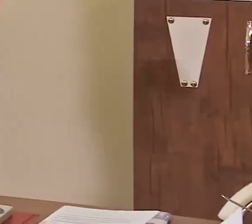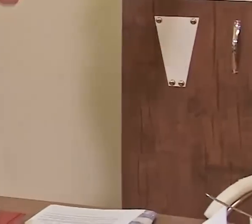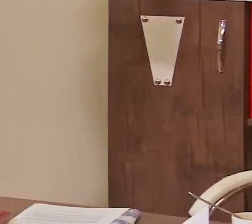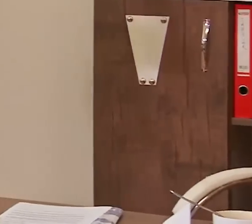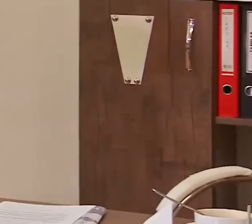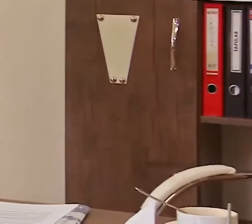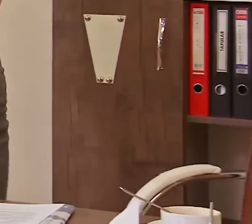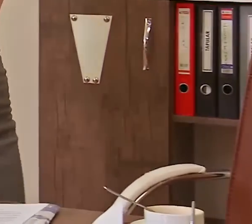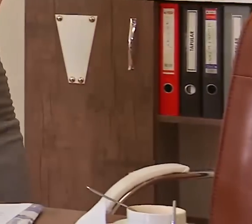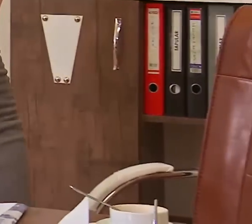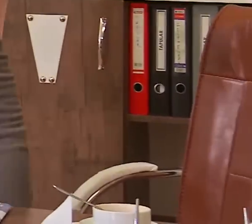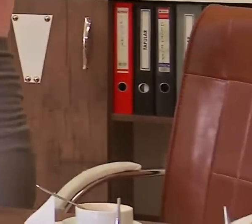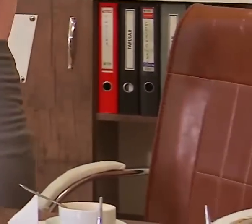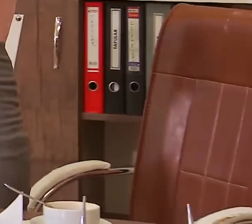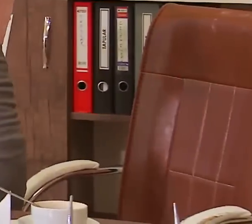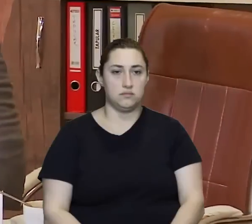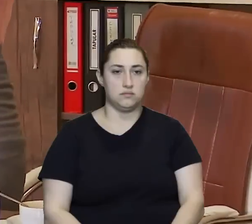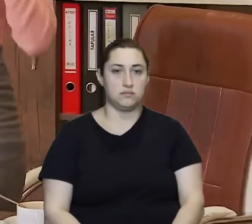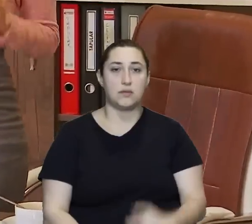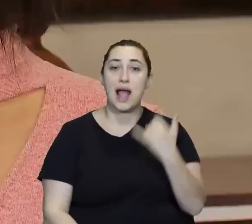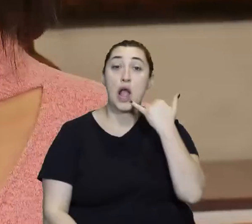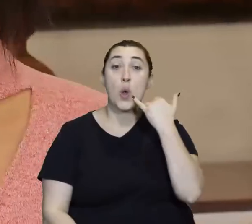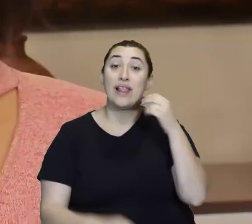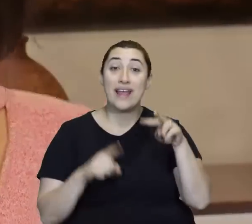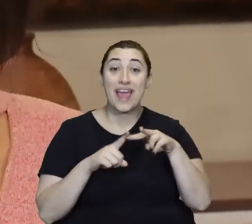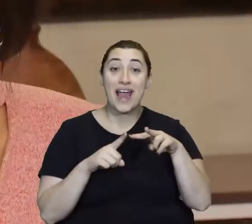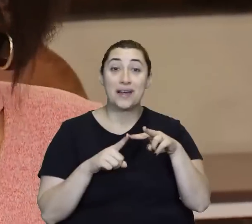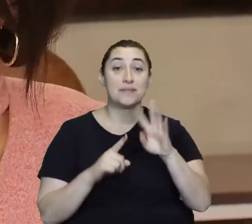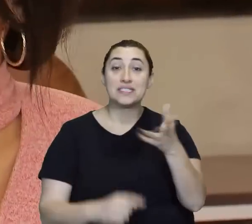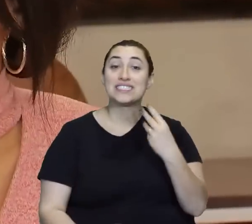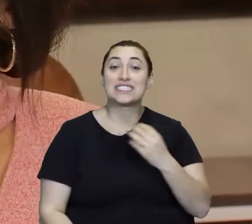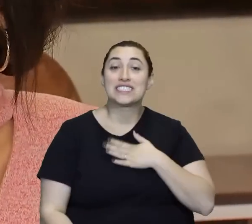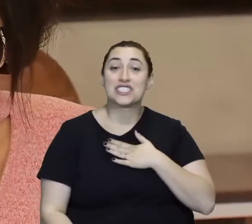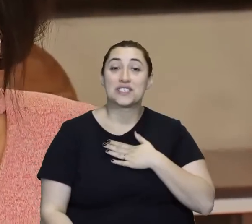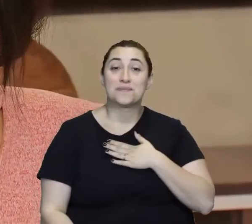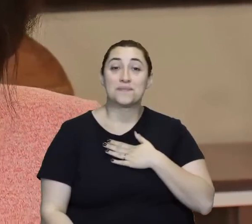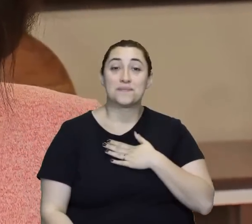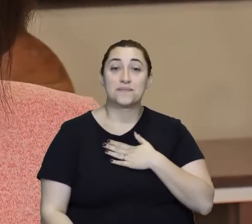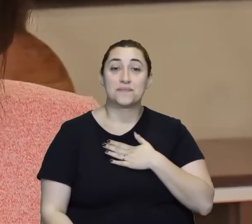yaptı, masaya yaklaşıyor. Alo Nermin, nasılsın canım?